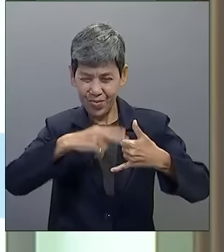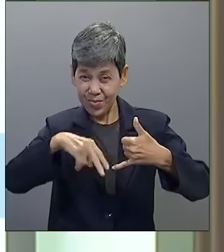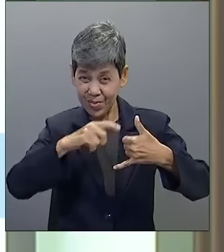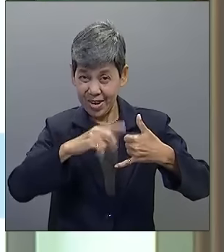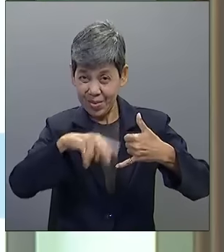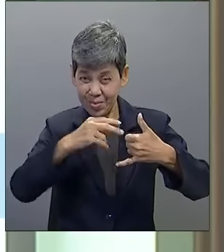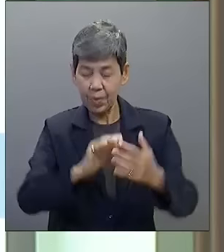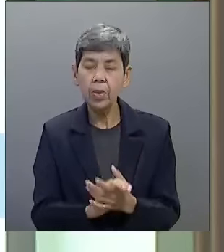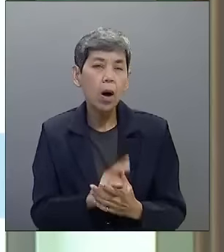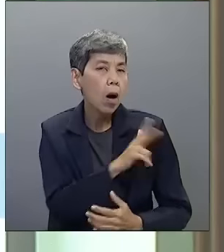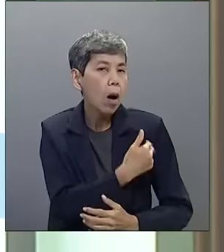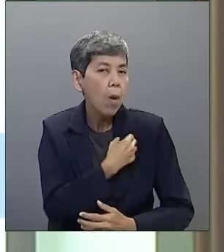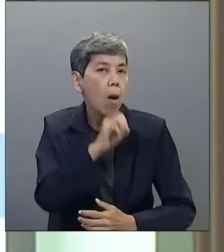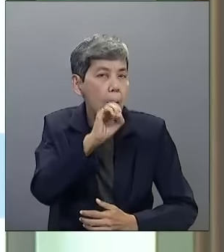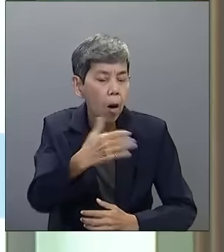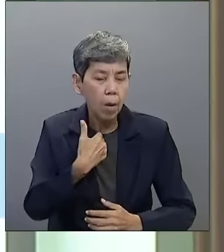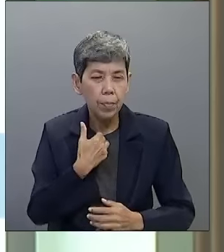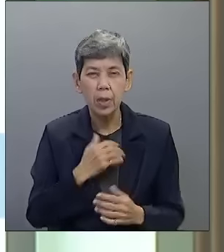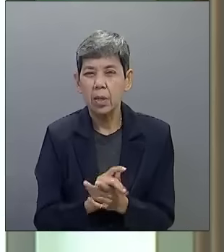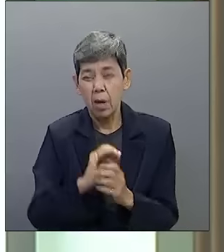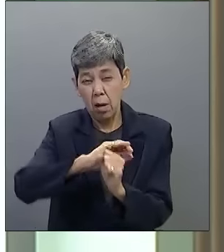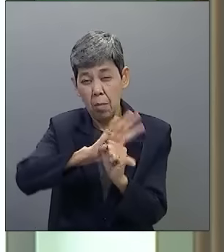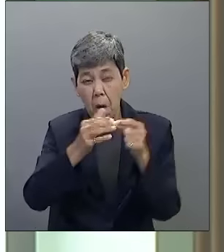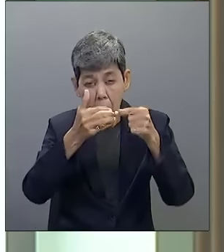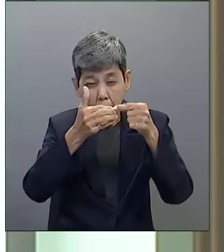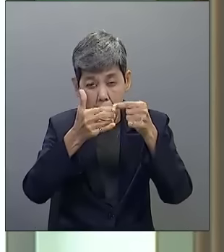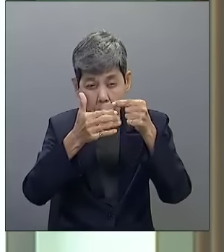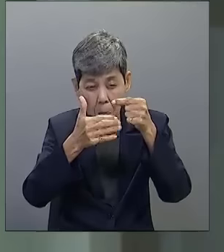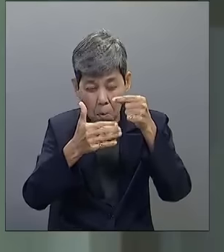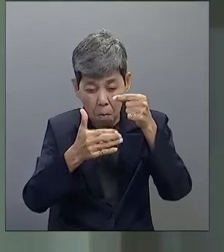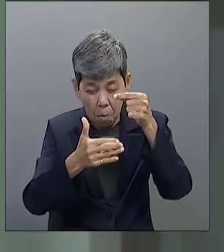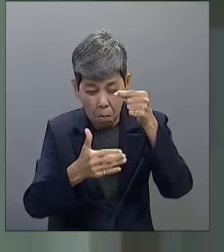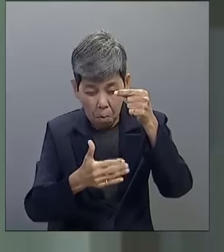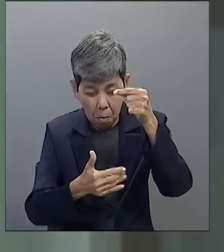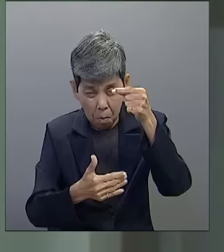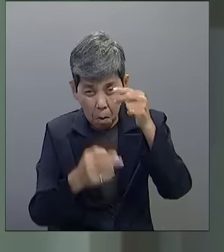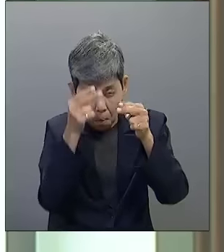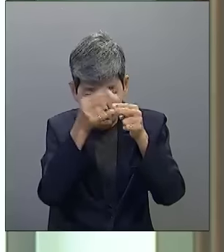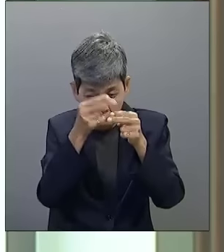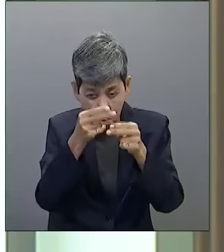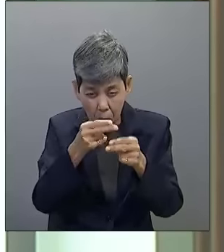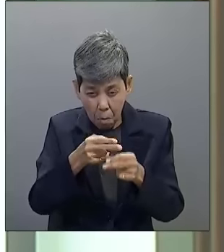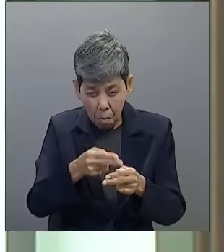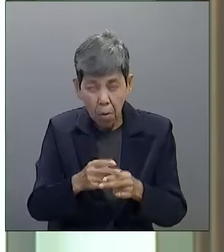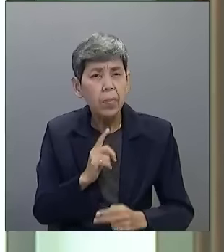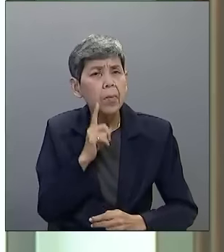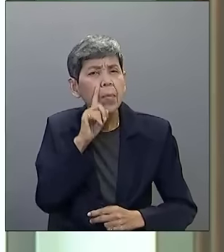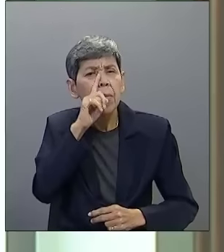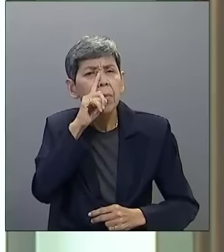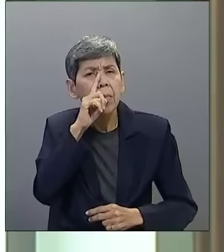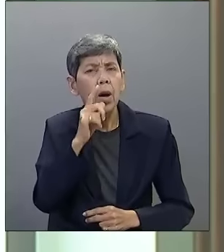าจารย์วสันต์พูดถึงสายพันธุ์ย่อยที่มันแยกแตกออกมาโอ้โหเยอะแยะเลย เพียบไปหมดเลยค่ะ ทีนี้ไอ้ชุด ATK เดิมๆที่เราตรว